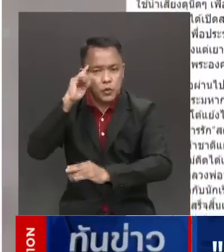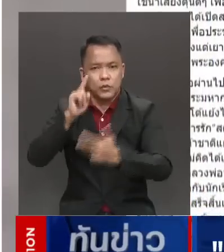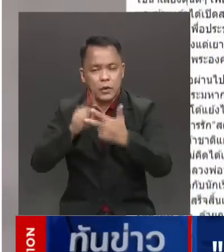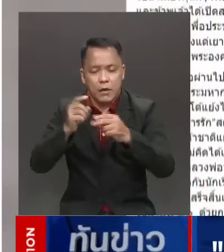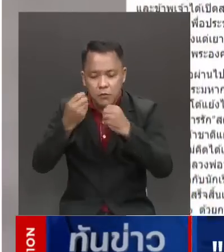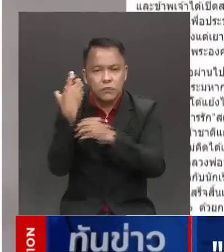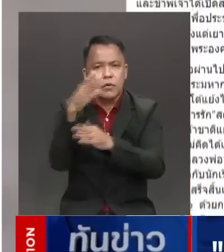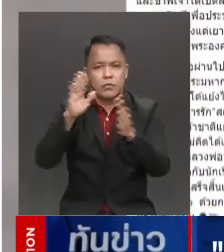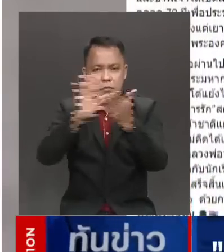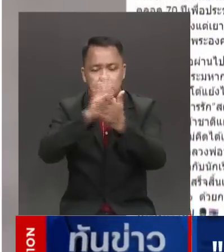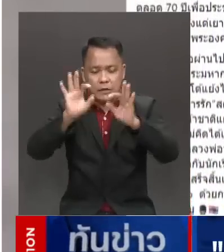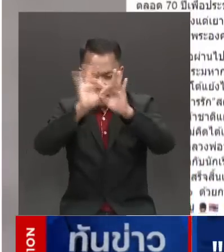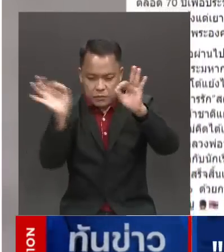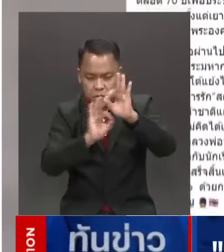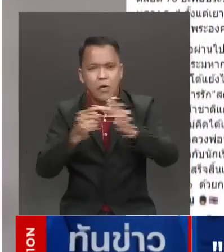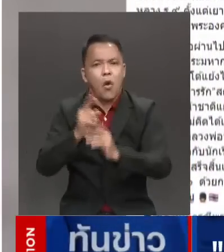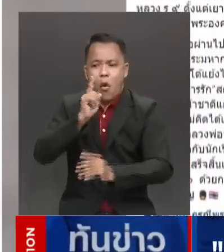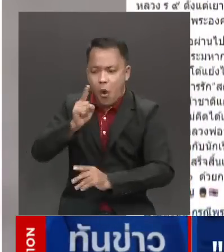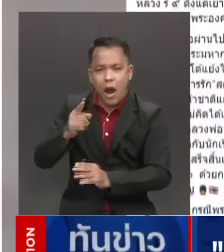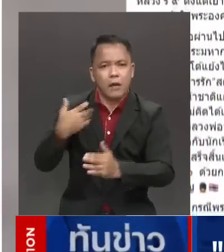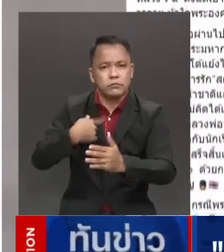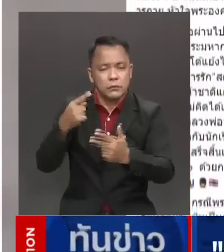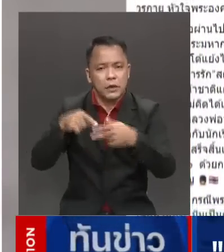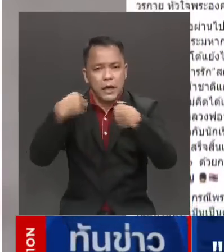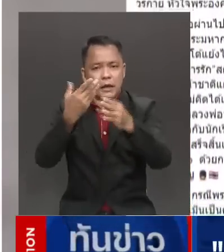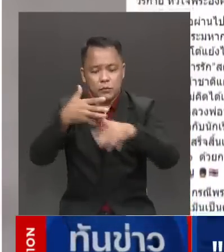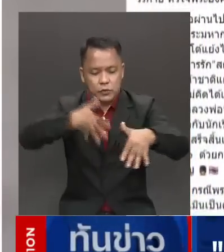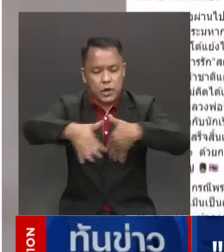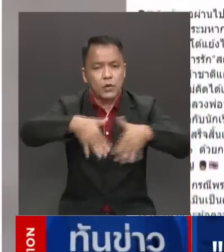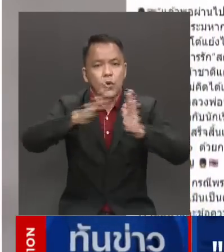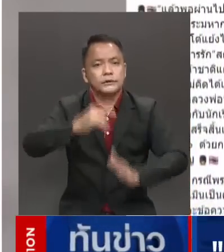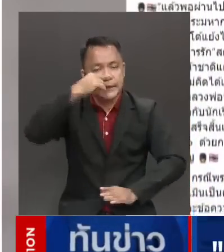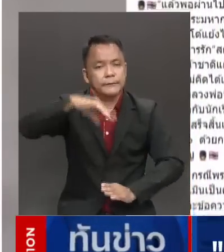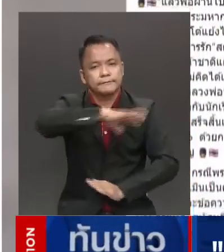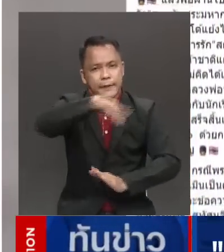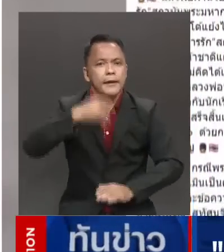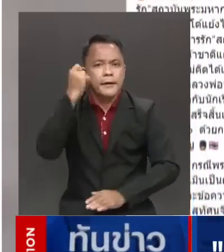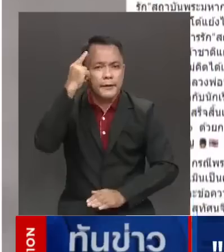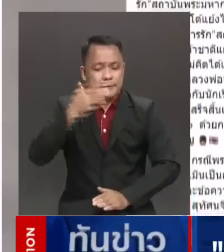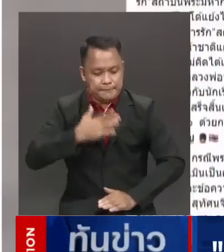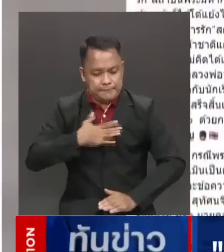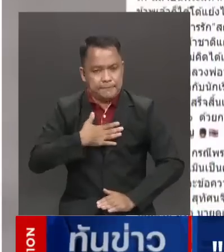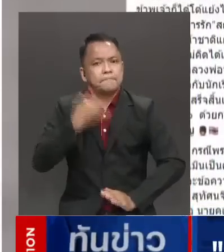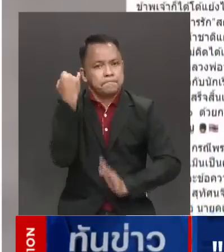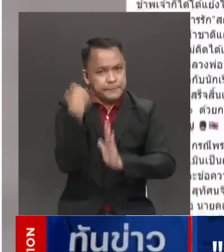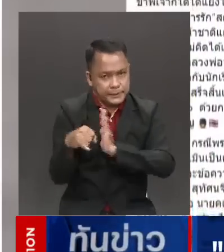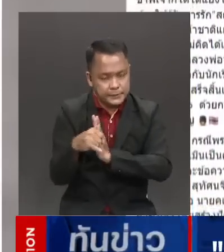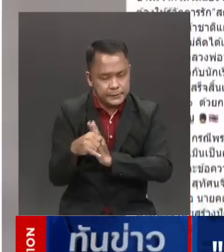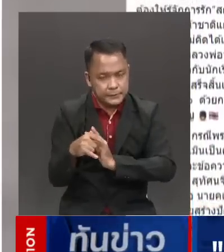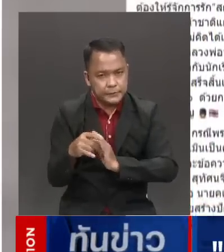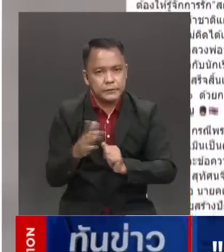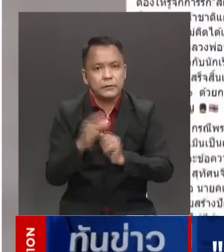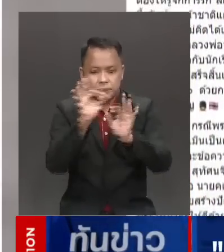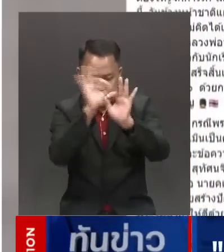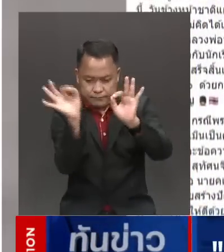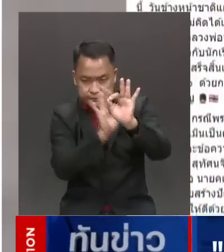ยังเผยแพร่เอกสารอันมีเนื้อหาใส่ความใส่ร้ายทำให้ประชาชนชาวไทยเข้าใจในตัวของข้าเนี่ยผิดอันนี้คือ